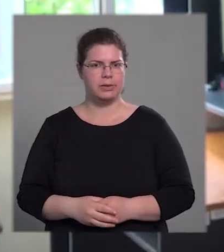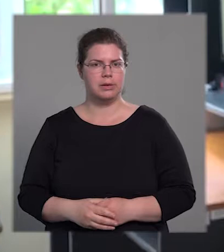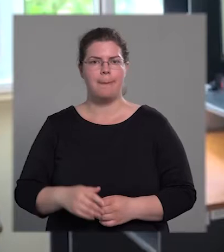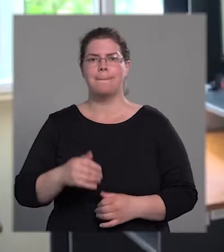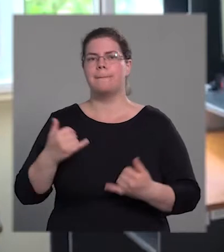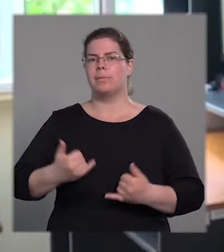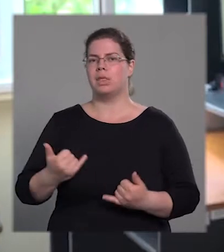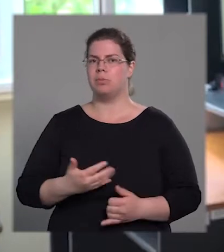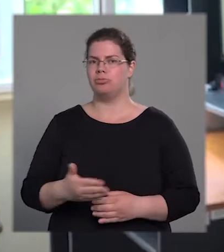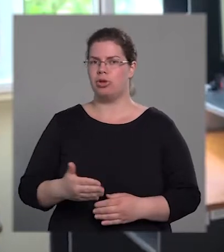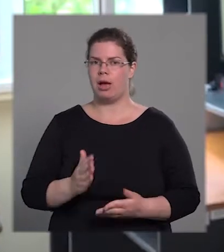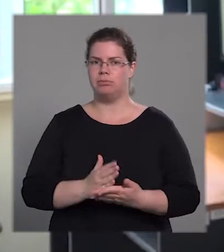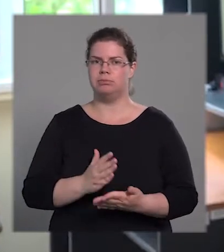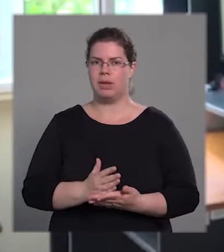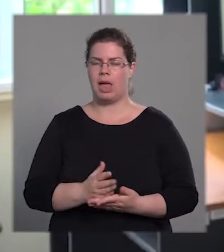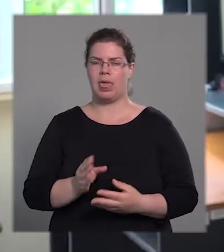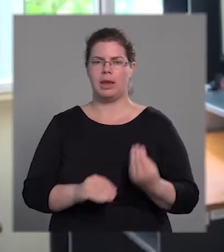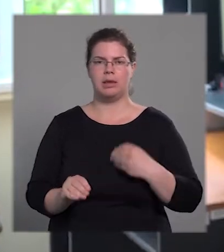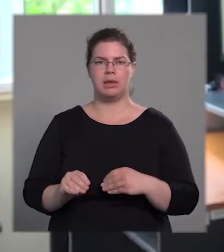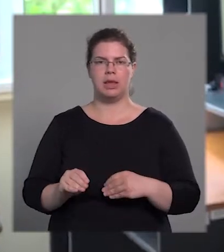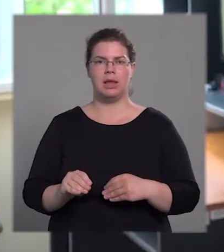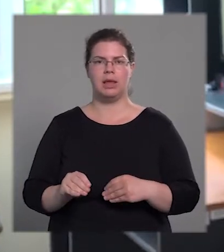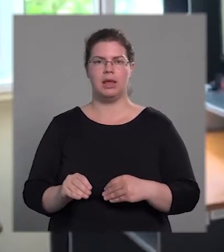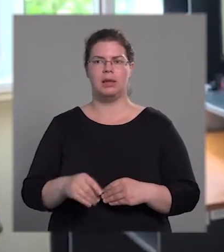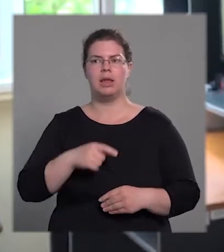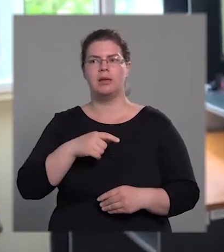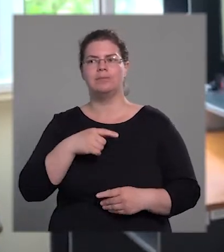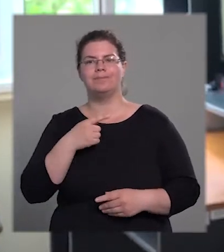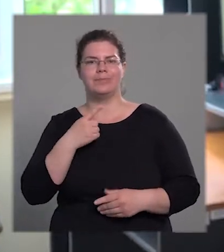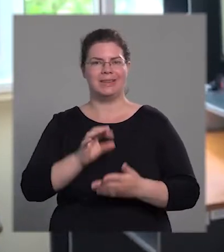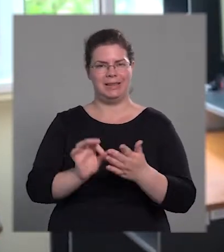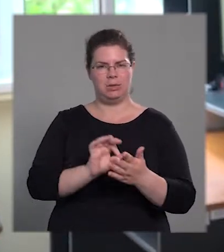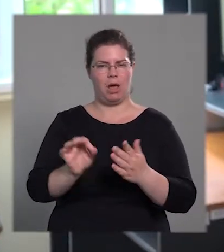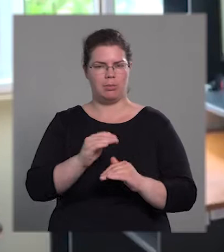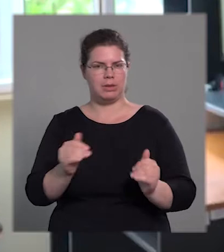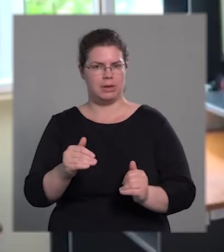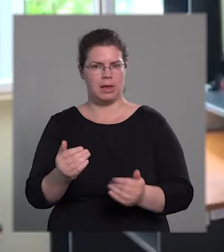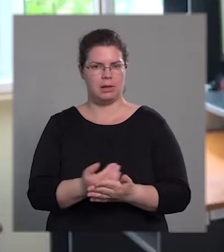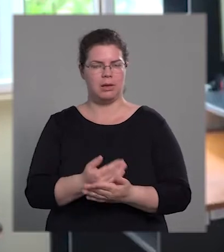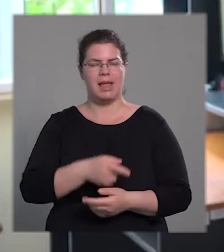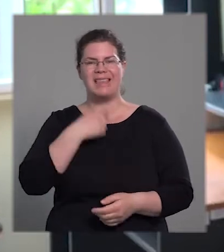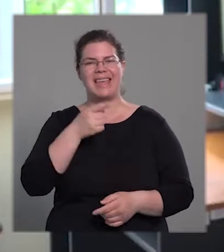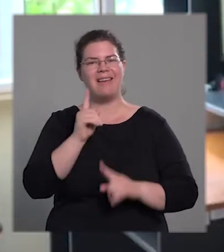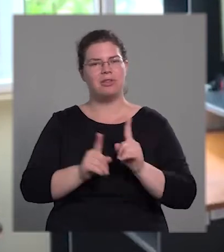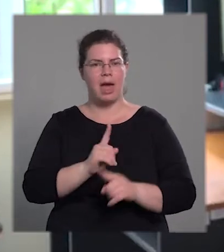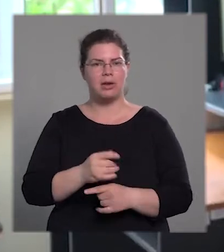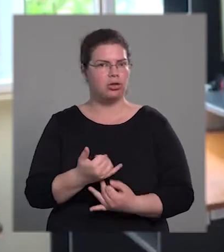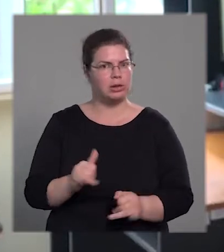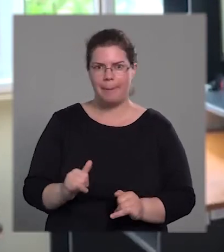Manapság már azért a nyelvünket inkább irodalmi szinten használjuk, tehát a nyelvjárásokat nem